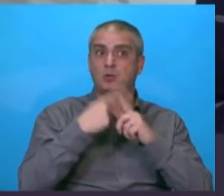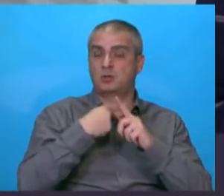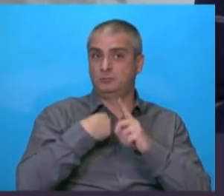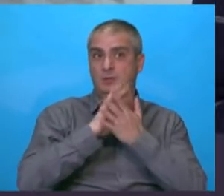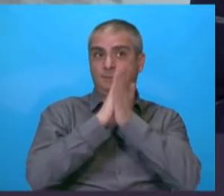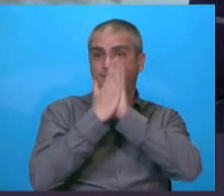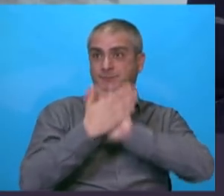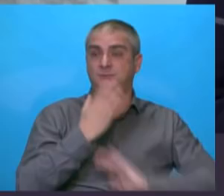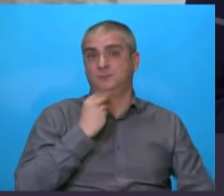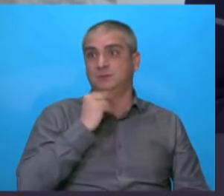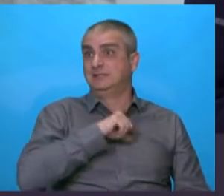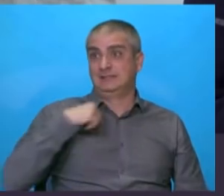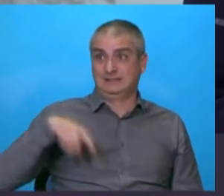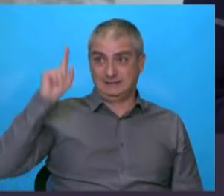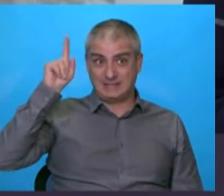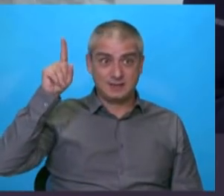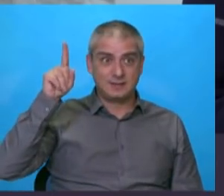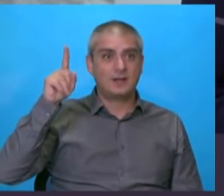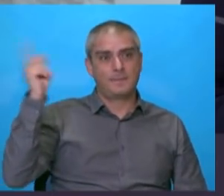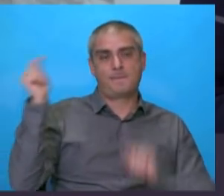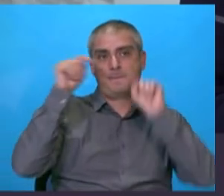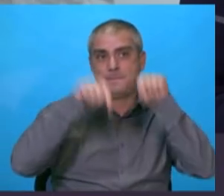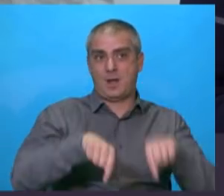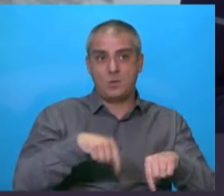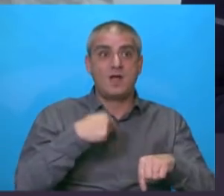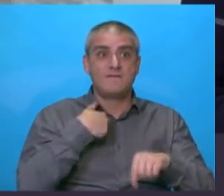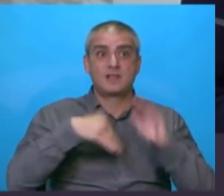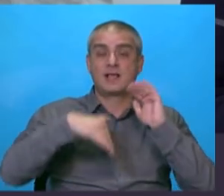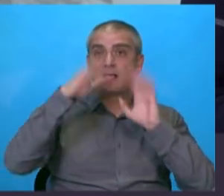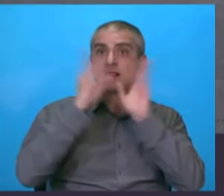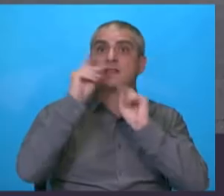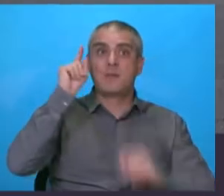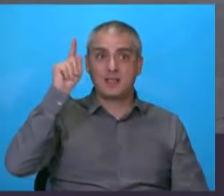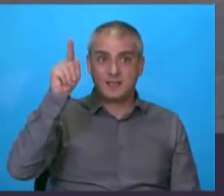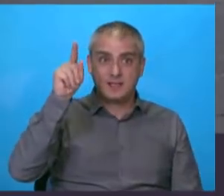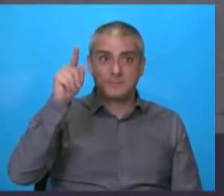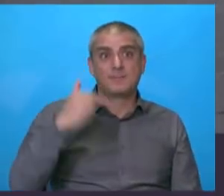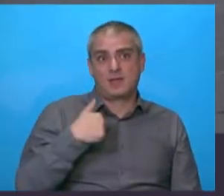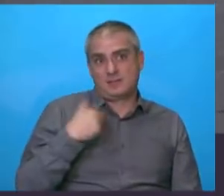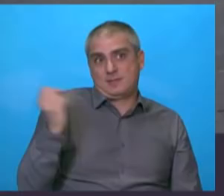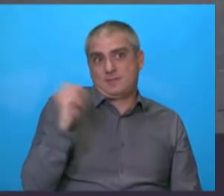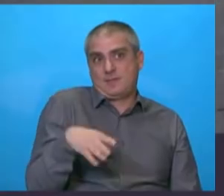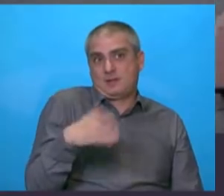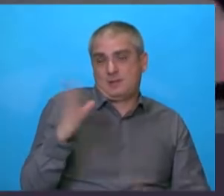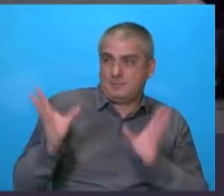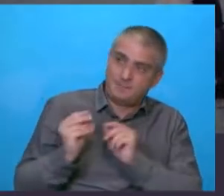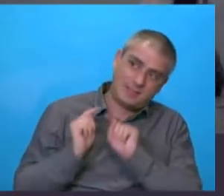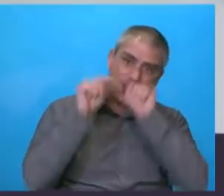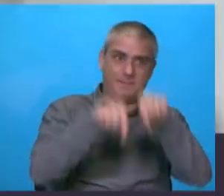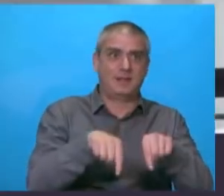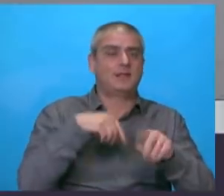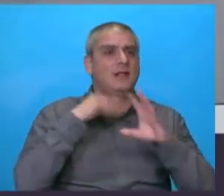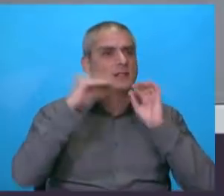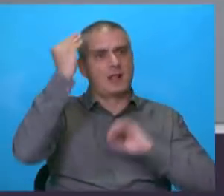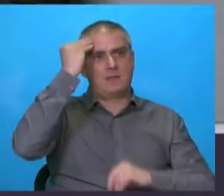התגיירו מסין, אז הם הגיעו לפה ואני גדלתי איתם. אז אני באתי כבודם. התחלתי ללמוד